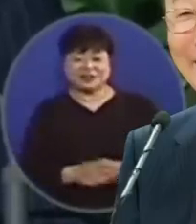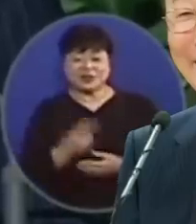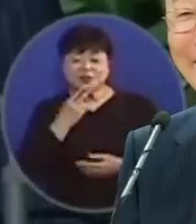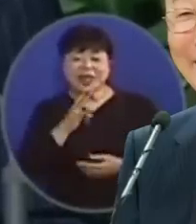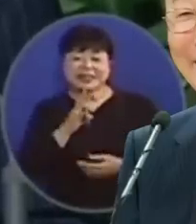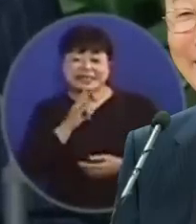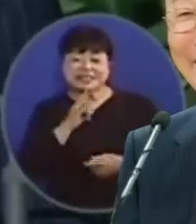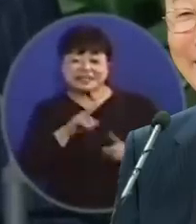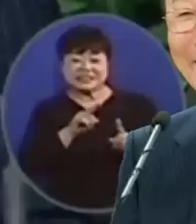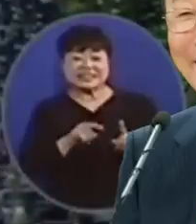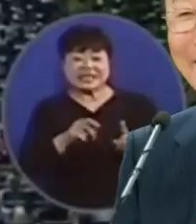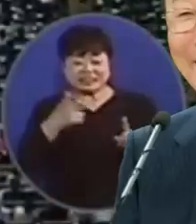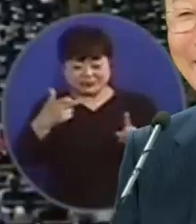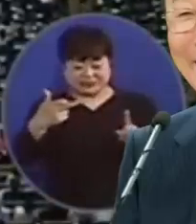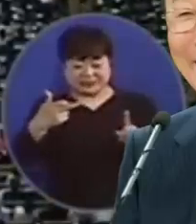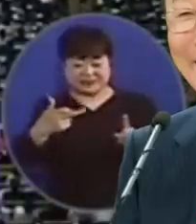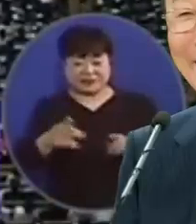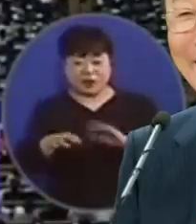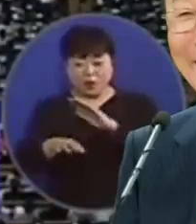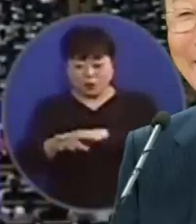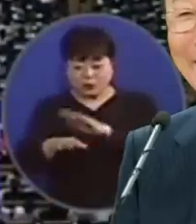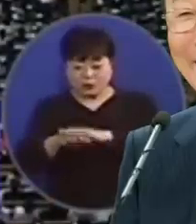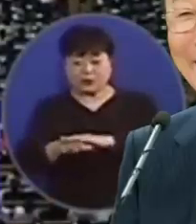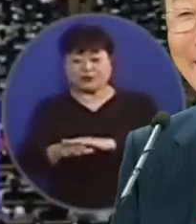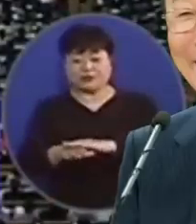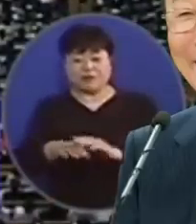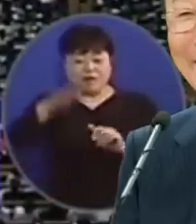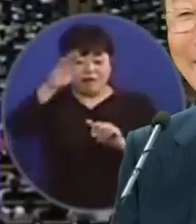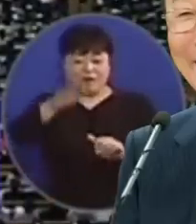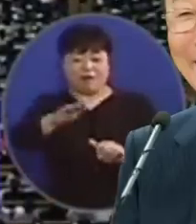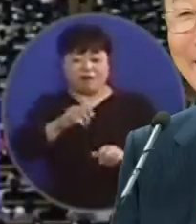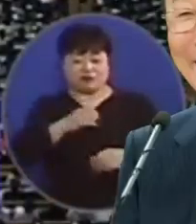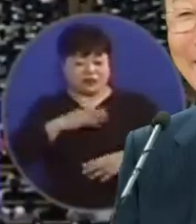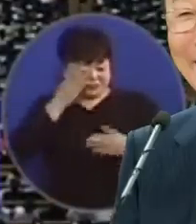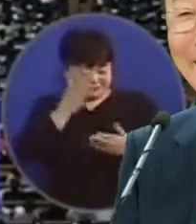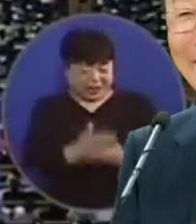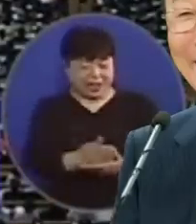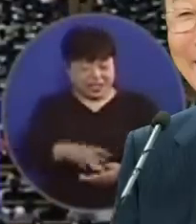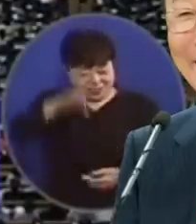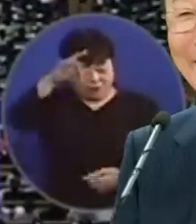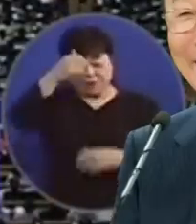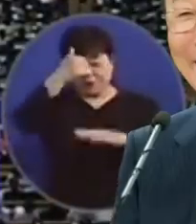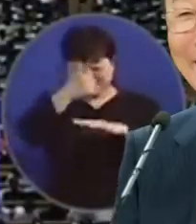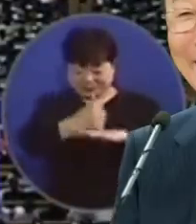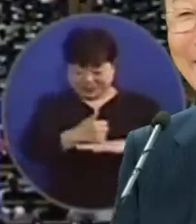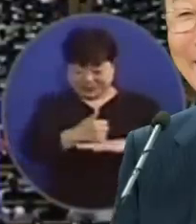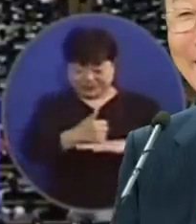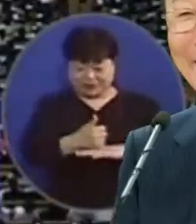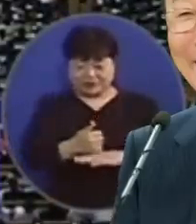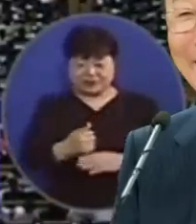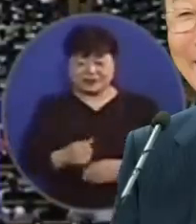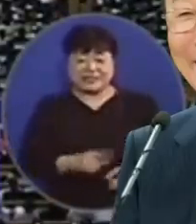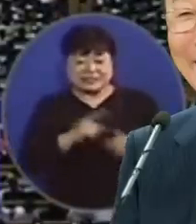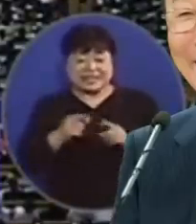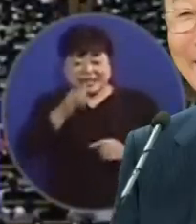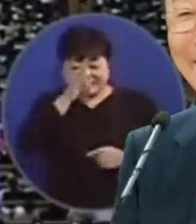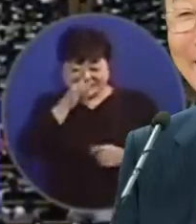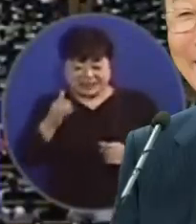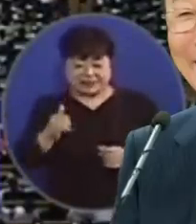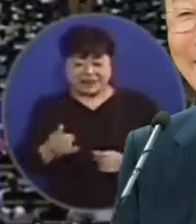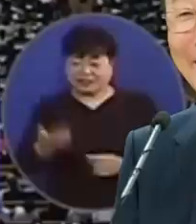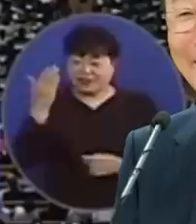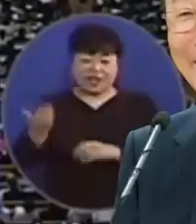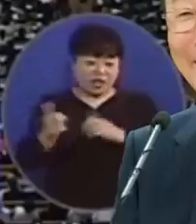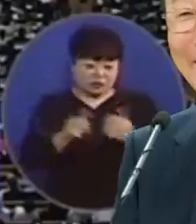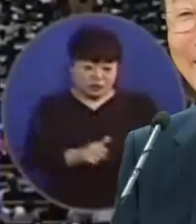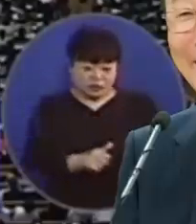요한계시록 1장 11절 18절에 그가 오른손으로 내게 얹고 이르시되 두려워하지 말라 나는 처음이요 마지막이니 곧 살아있는 자라 내가 전에